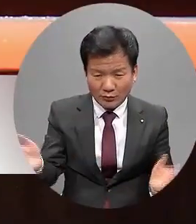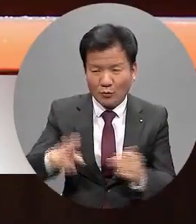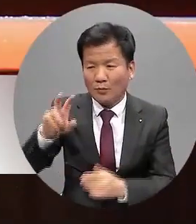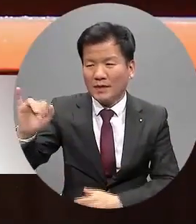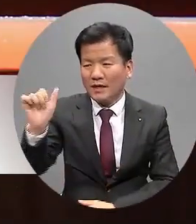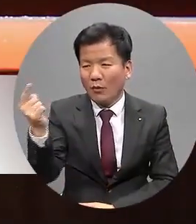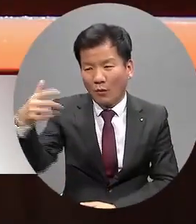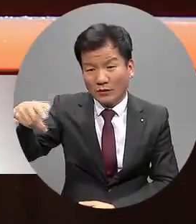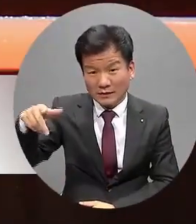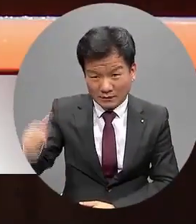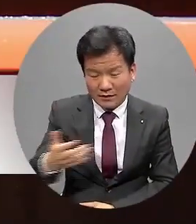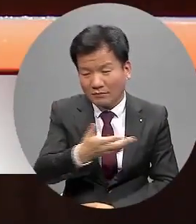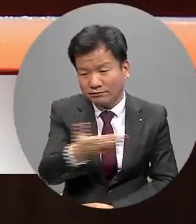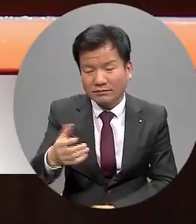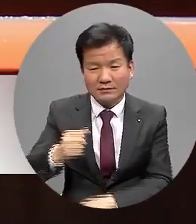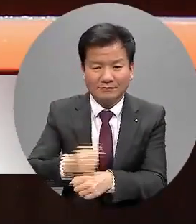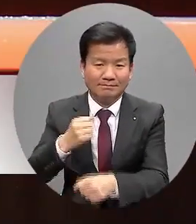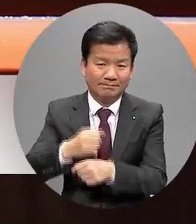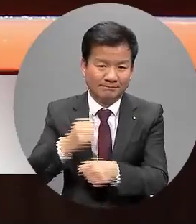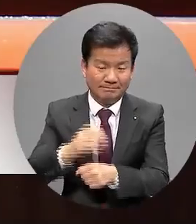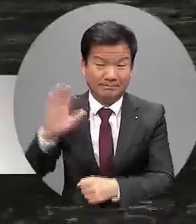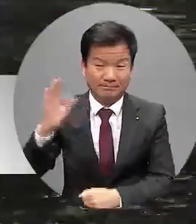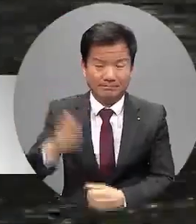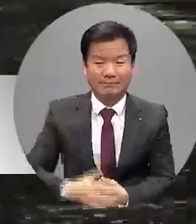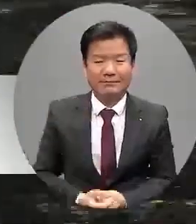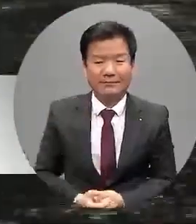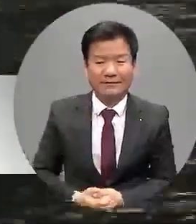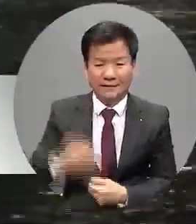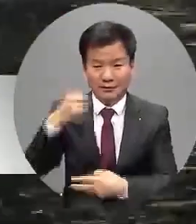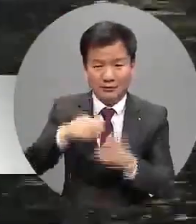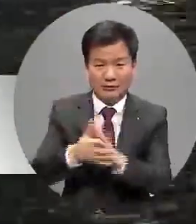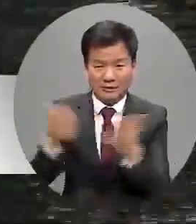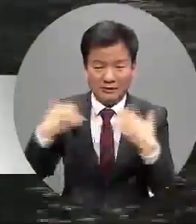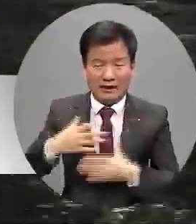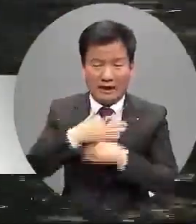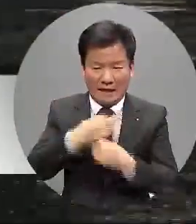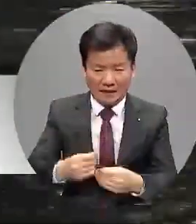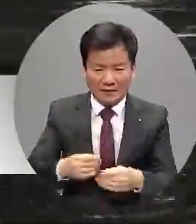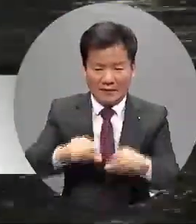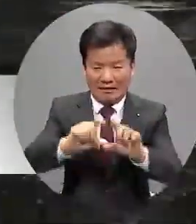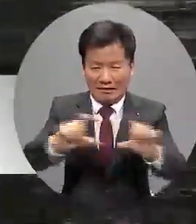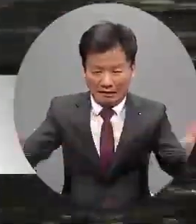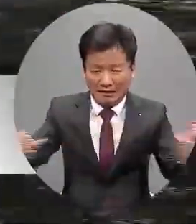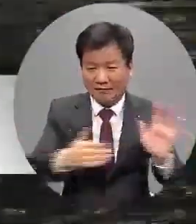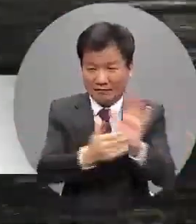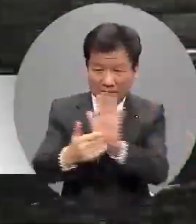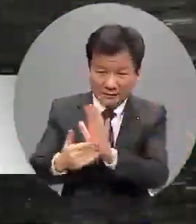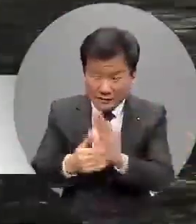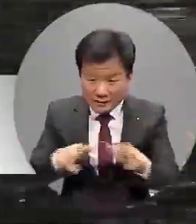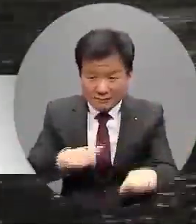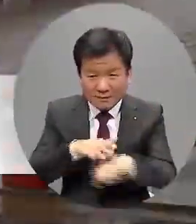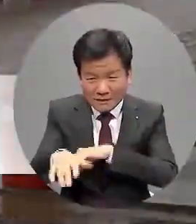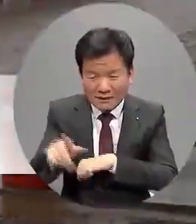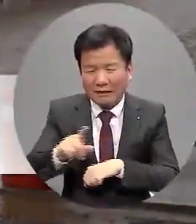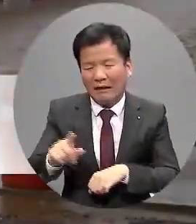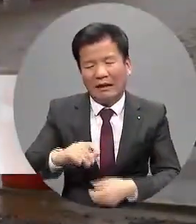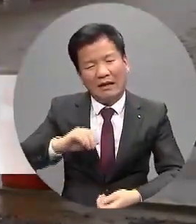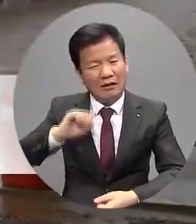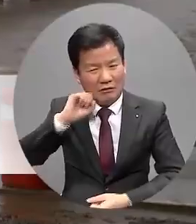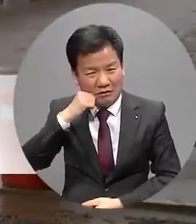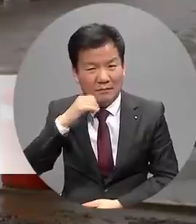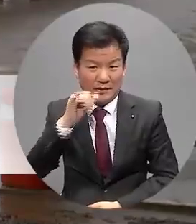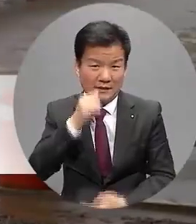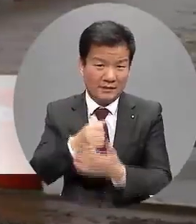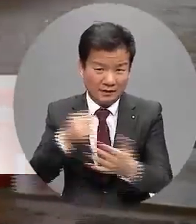때 세월 교와 하천 진입로에 설치됩니다 청주시는 안전띠를 설치해 통제하는 현재 방식에는 한계가